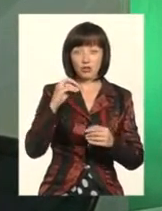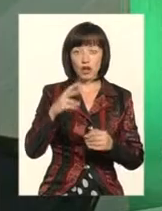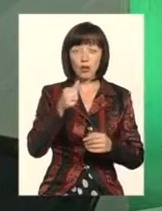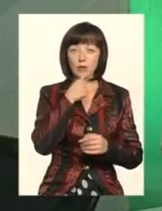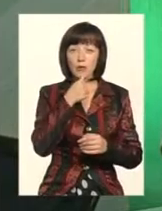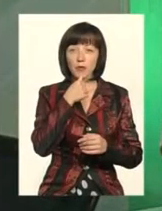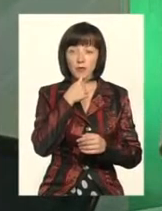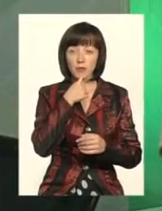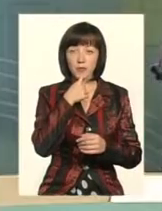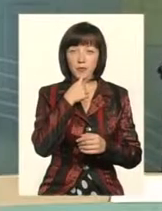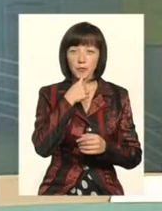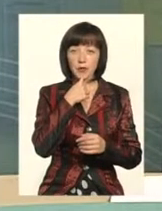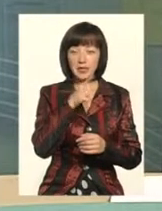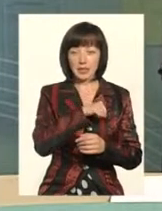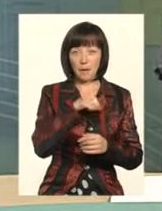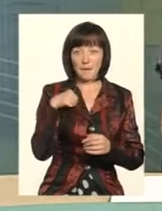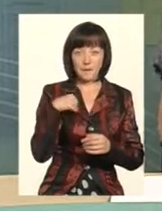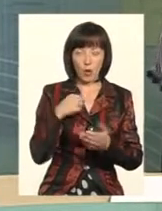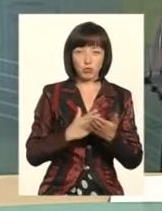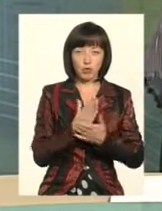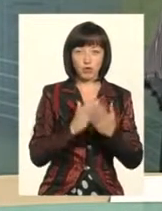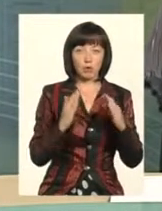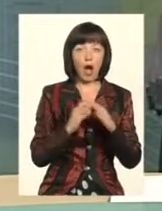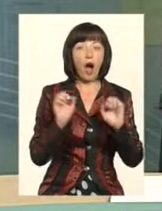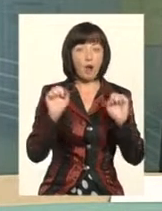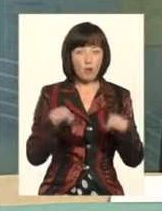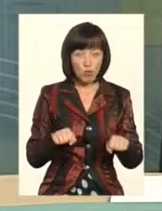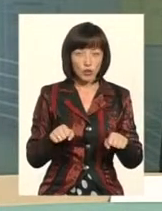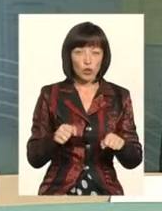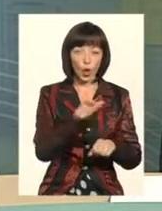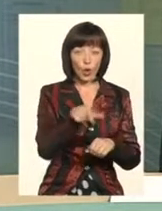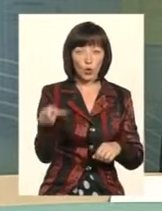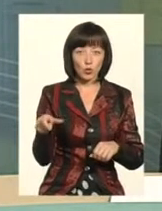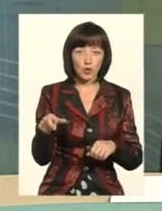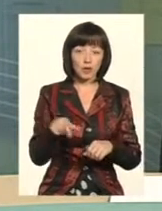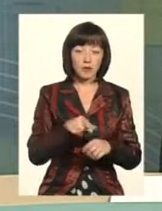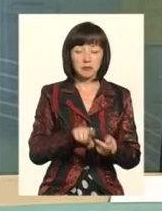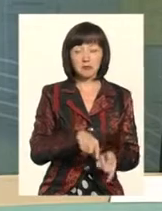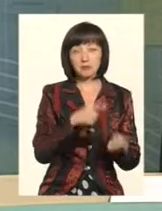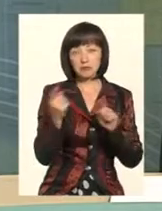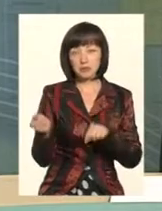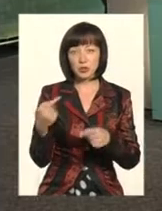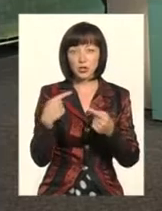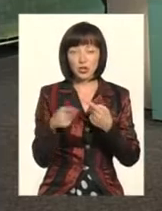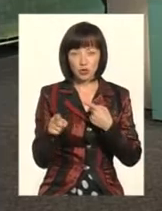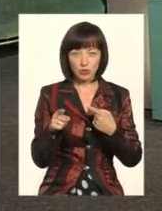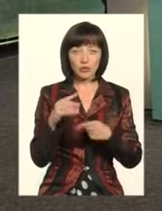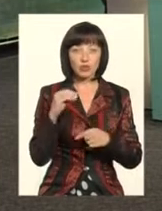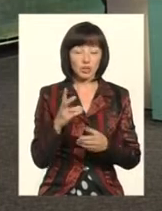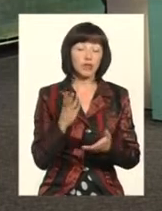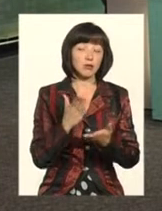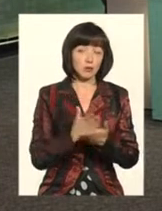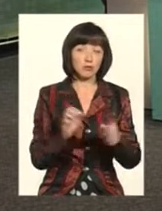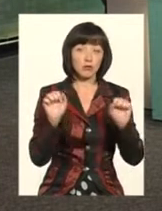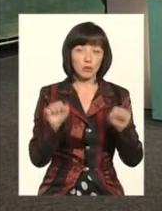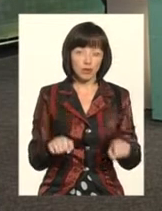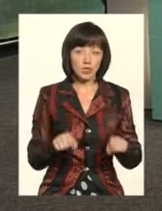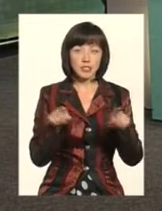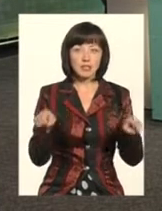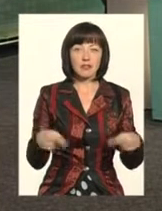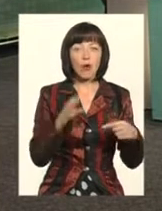спробувати управління. А чи може, скажімо, будинок зібратися і вирішити перейти під обслуговування іншого ЖЕКа? Може. Зараз є до цього закон, тільки що треба